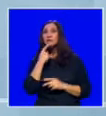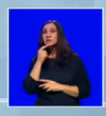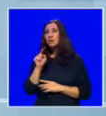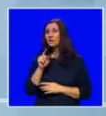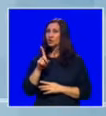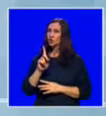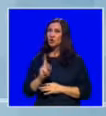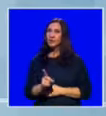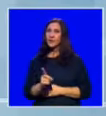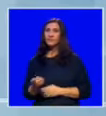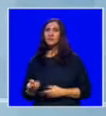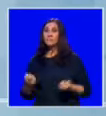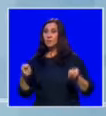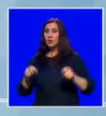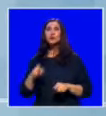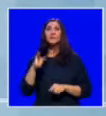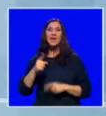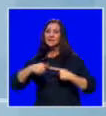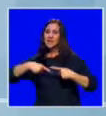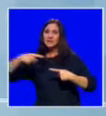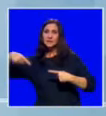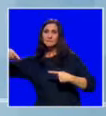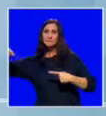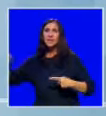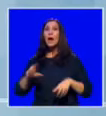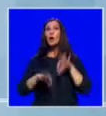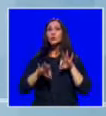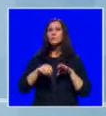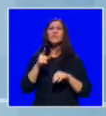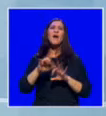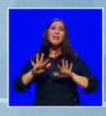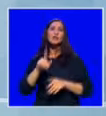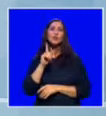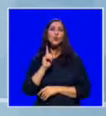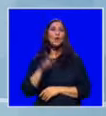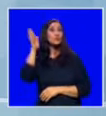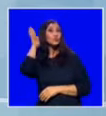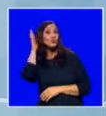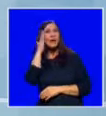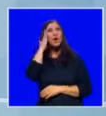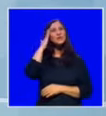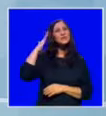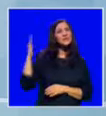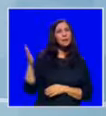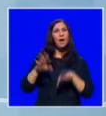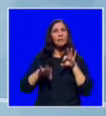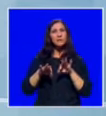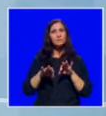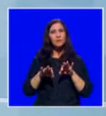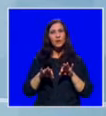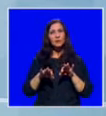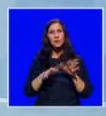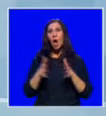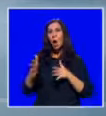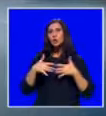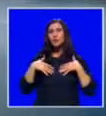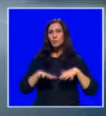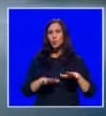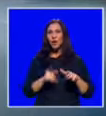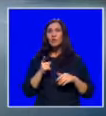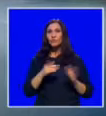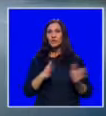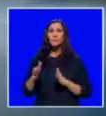че трябва да сложим край на тази спирала от избори. Всъщност това е и нещото, което чуваме от страна на избирателите. Може ли да бъдем